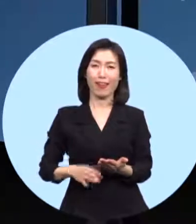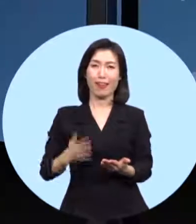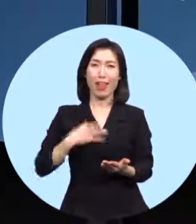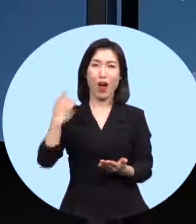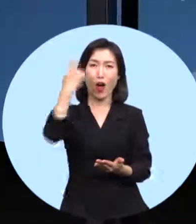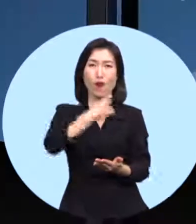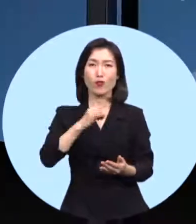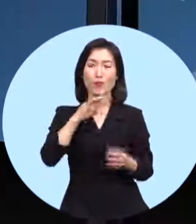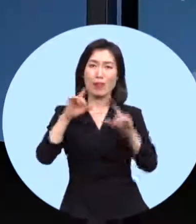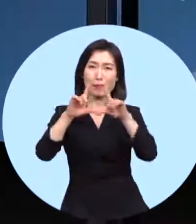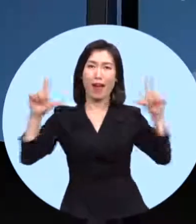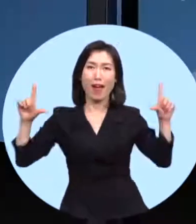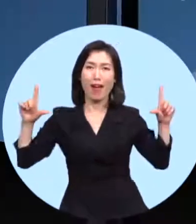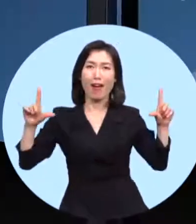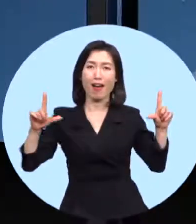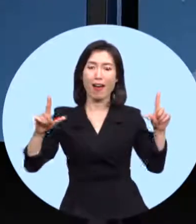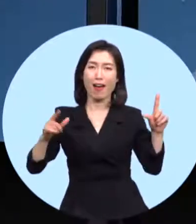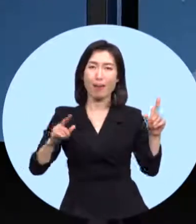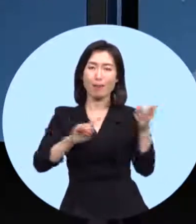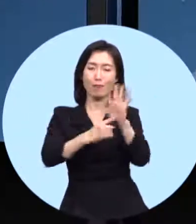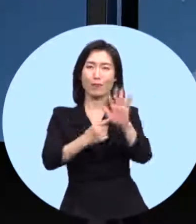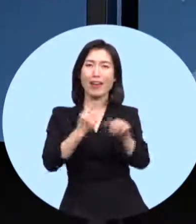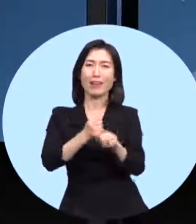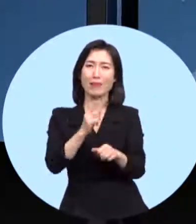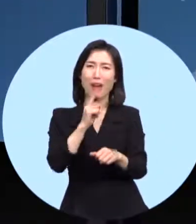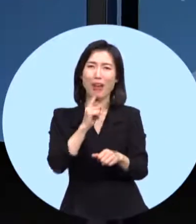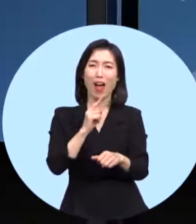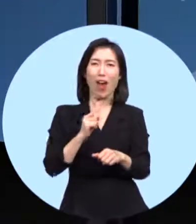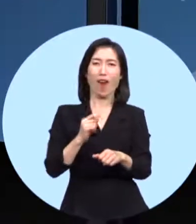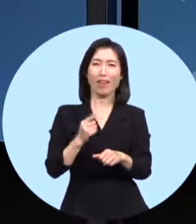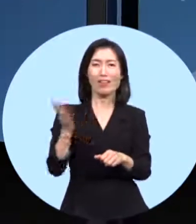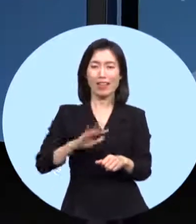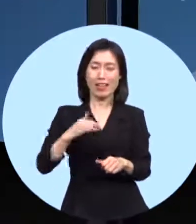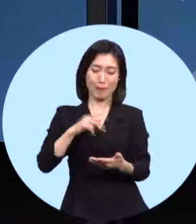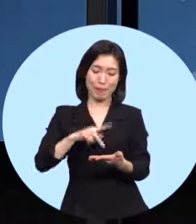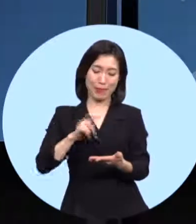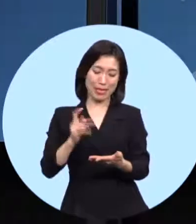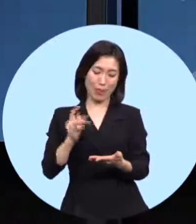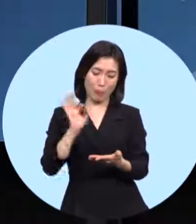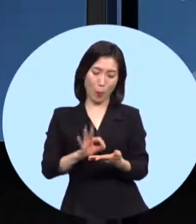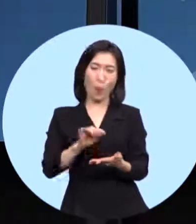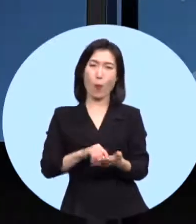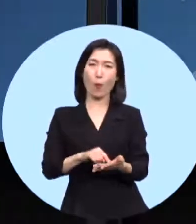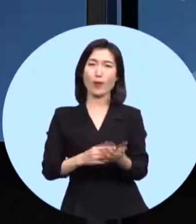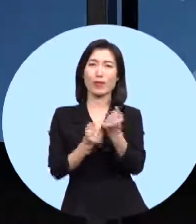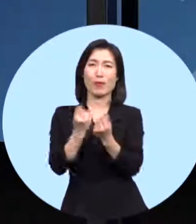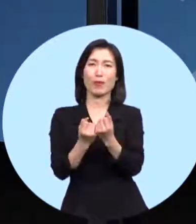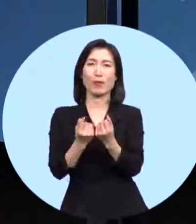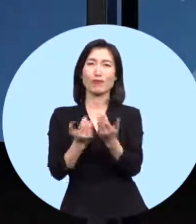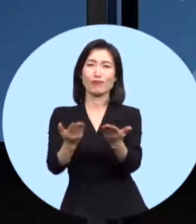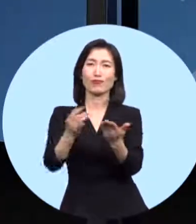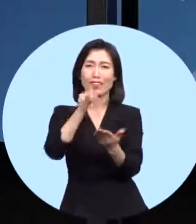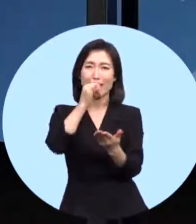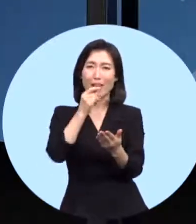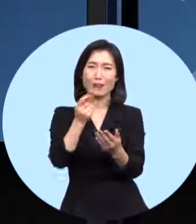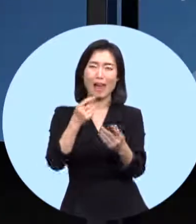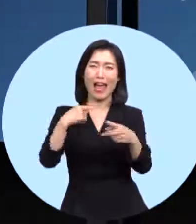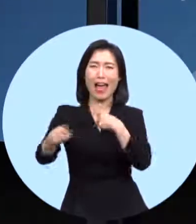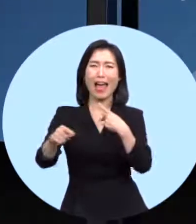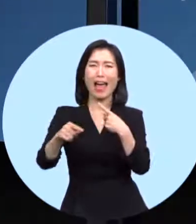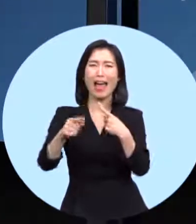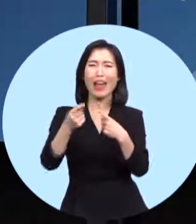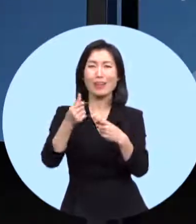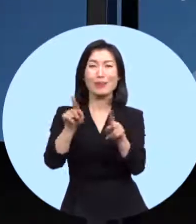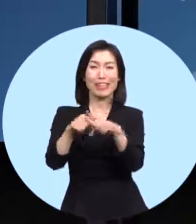제 얼굴만 이렇게 화면에 송출된다고 합니다. 저는 또 PT를 보면서 말씀을 드리고 있고요. 이 점 좀